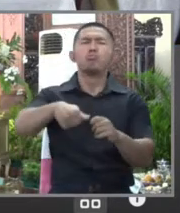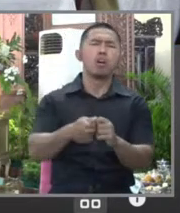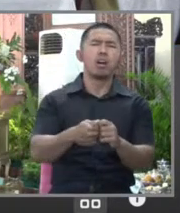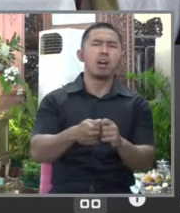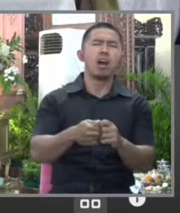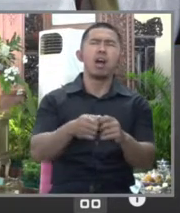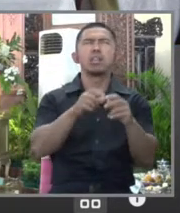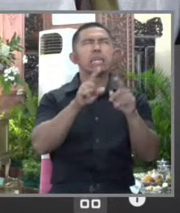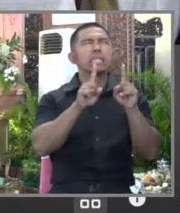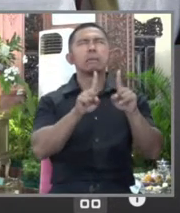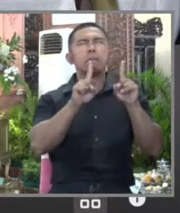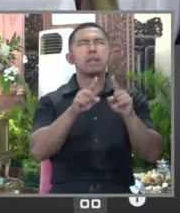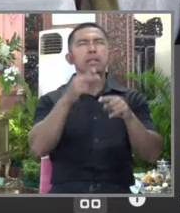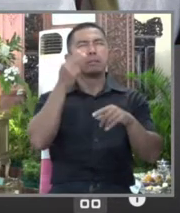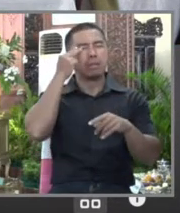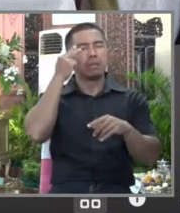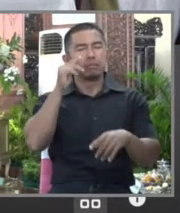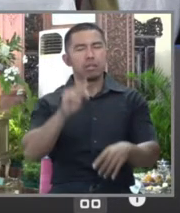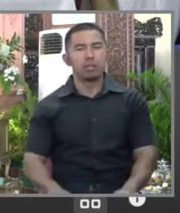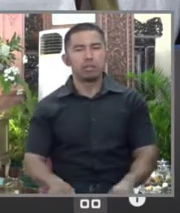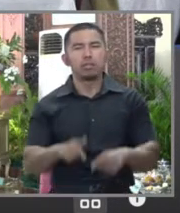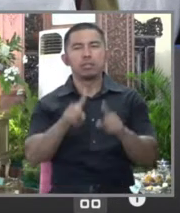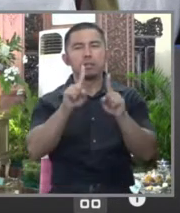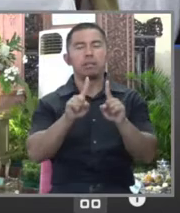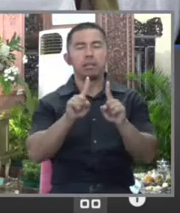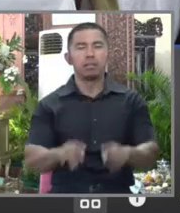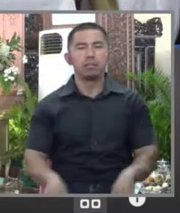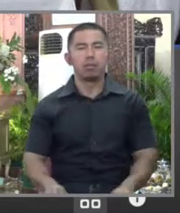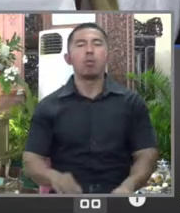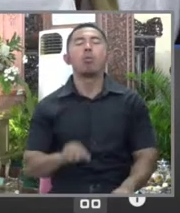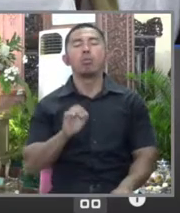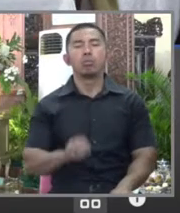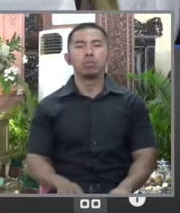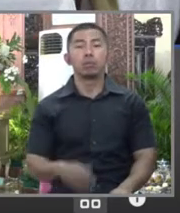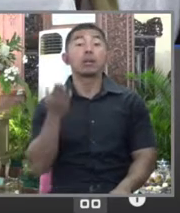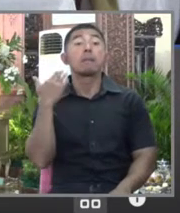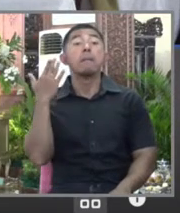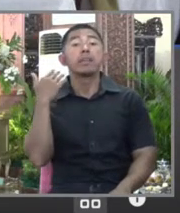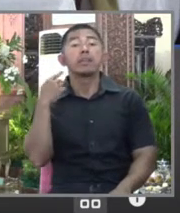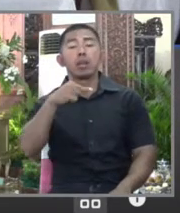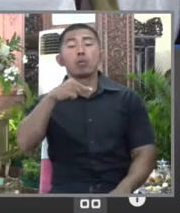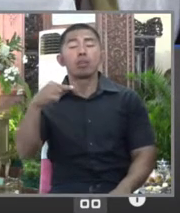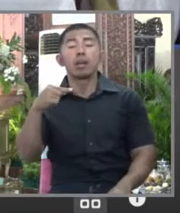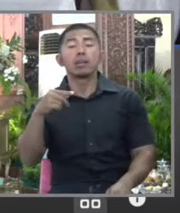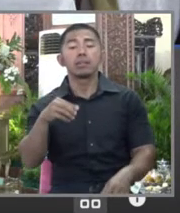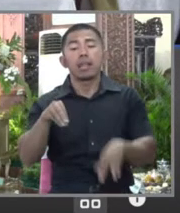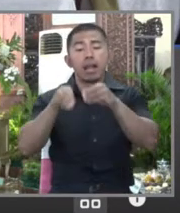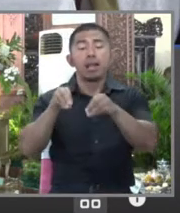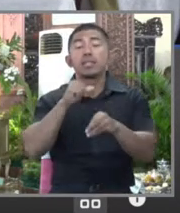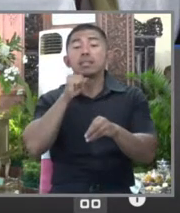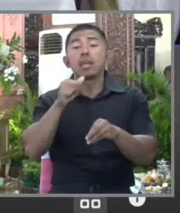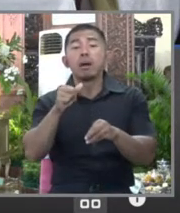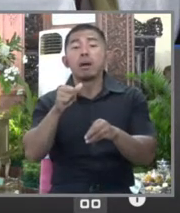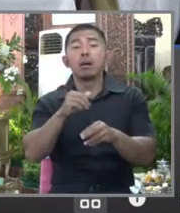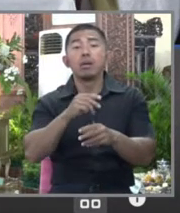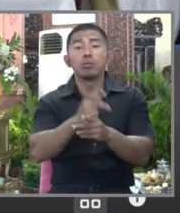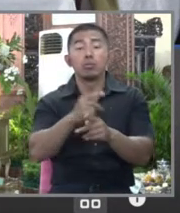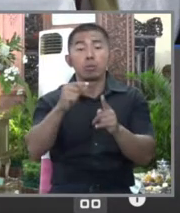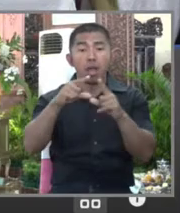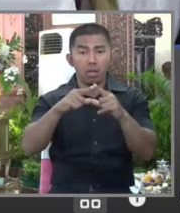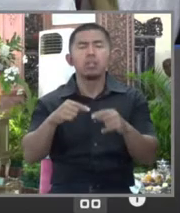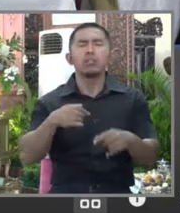11 mapel, Pak. Yang ada. Nah, terus selama ini yang kurang yang ngisi guru apa? Guru PAI semua.